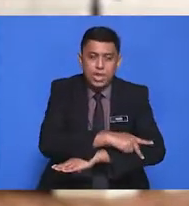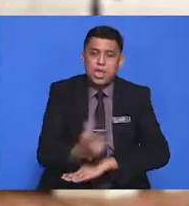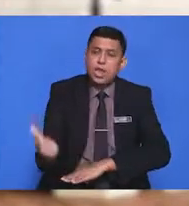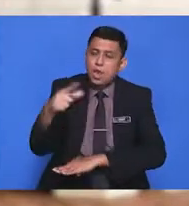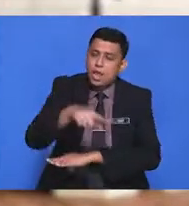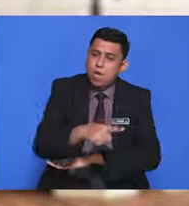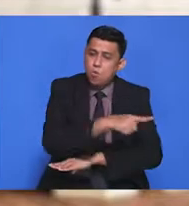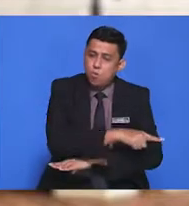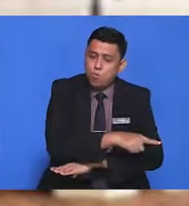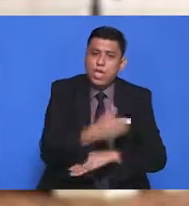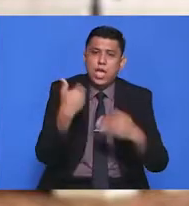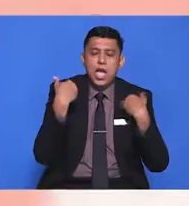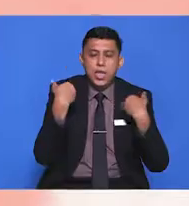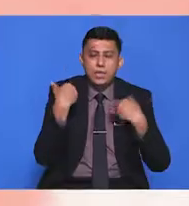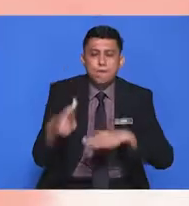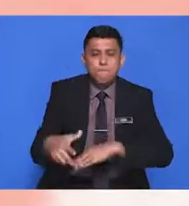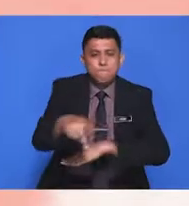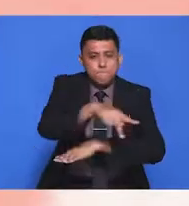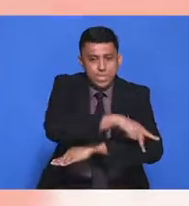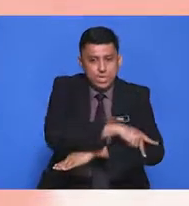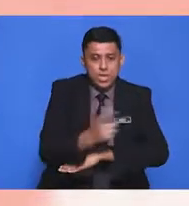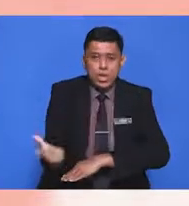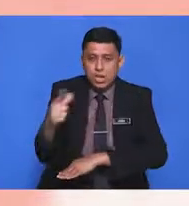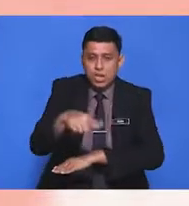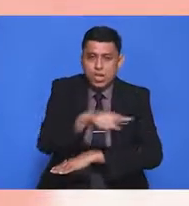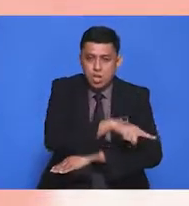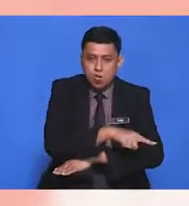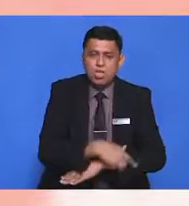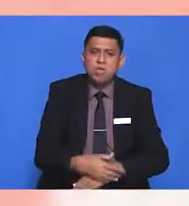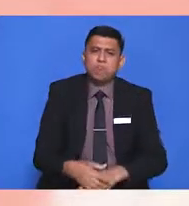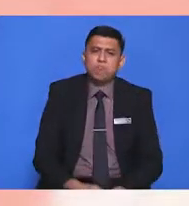Asia Tenggara mempunyai pinggir laut kecuali Laos.